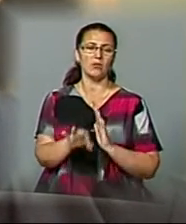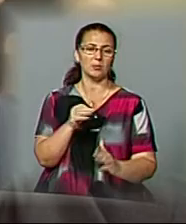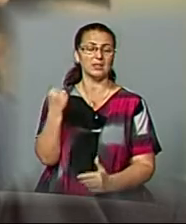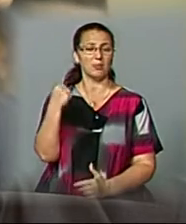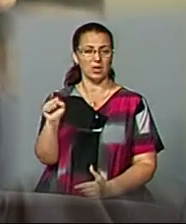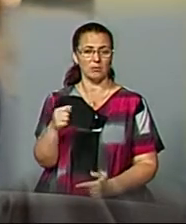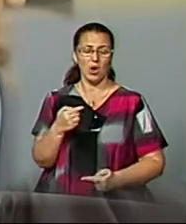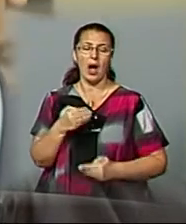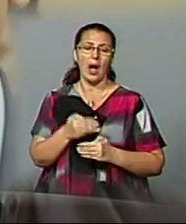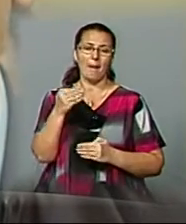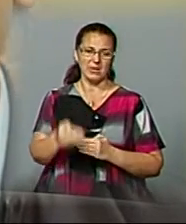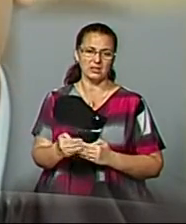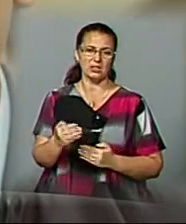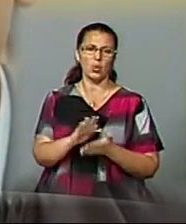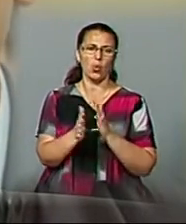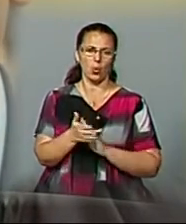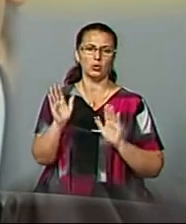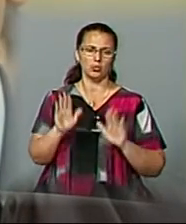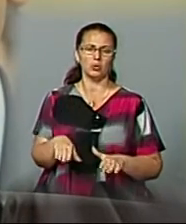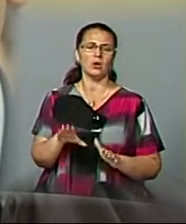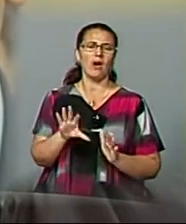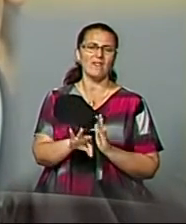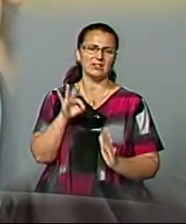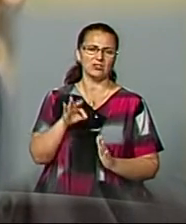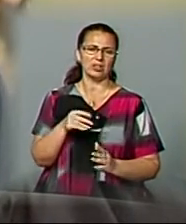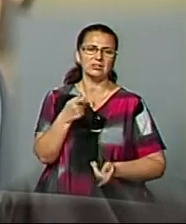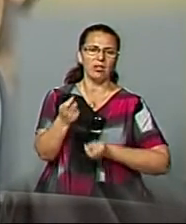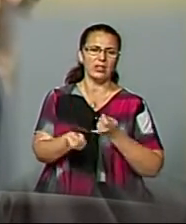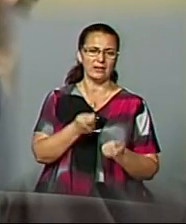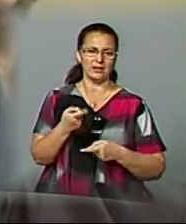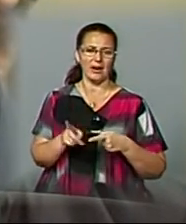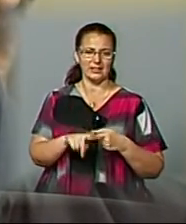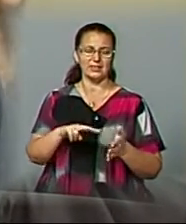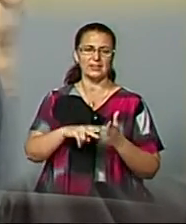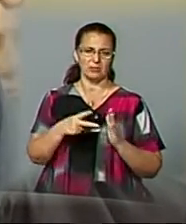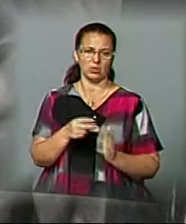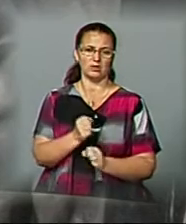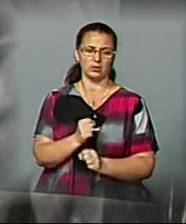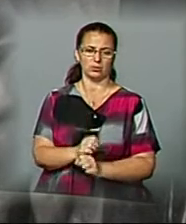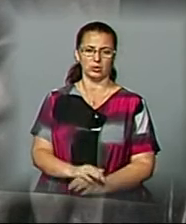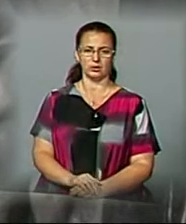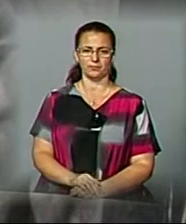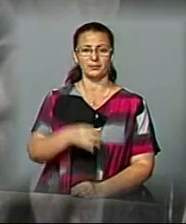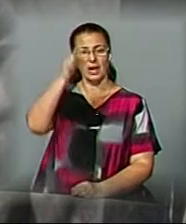тоді вже угодою буде визначатися всі деталі цієї спланованої роботи.